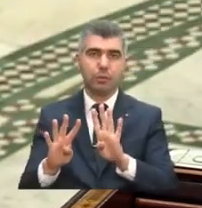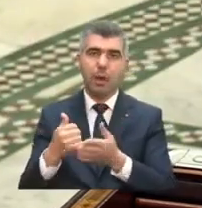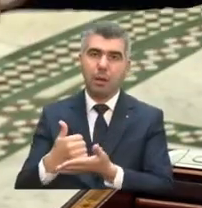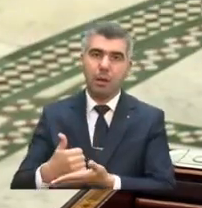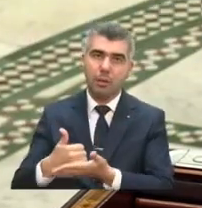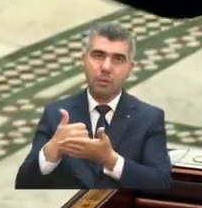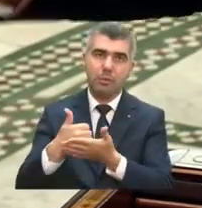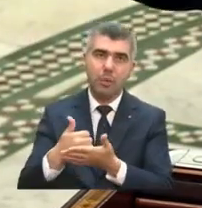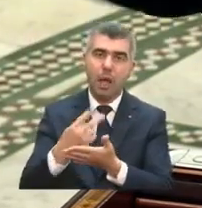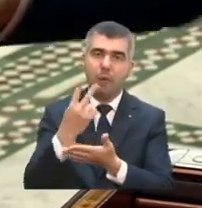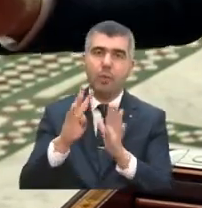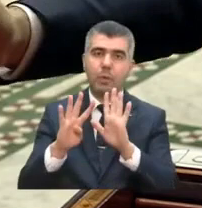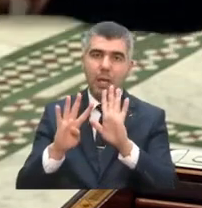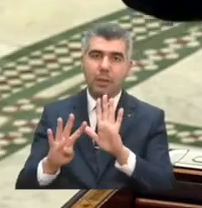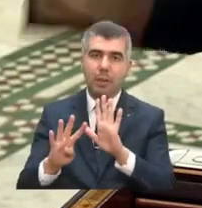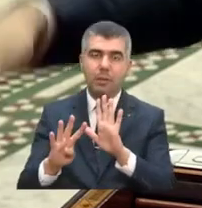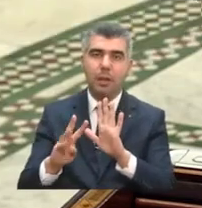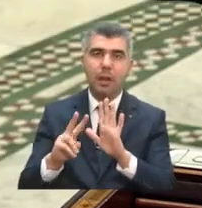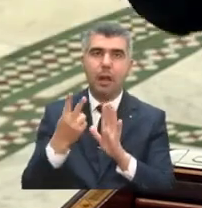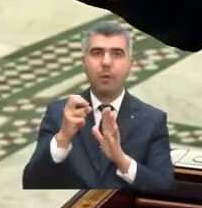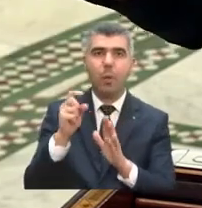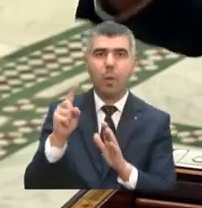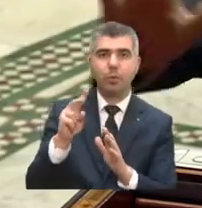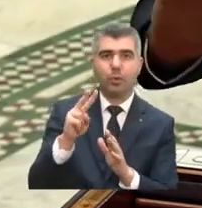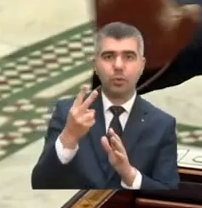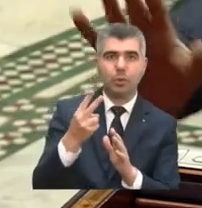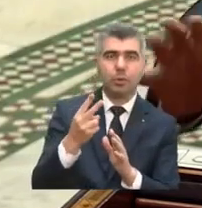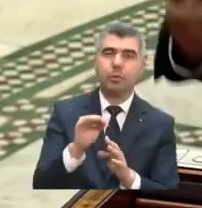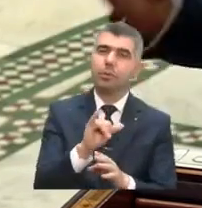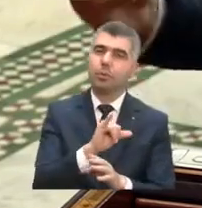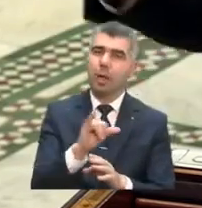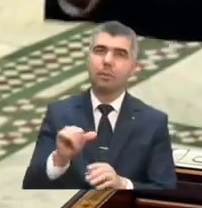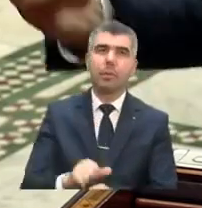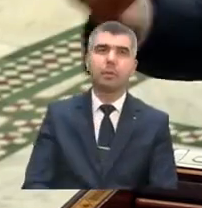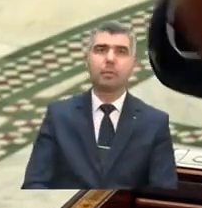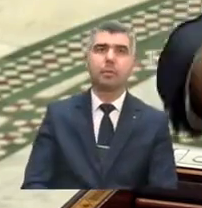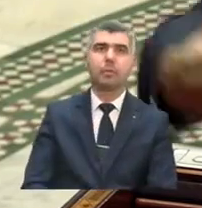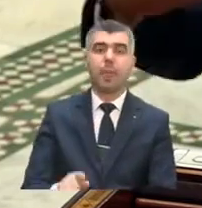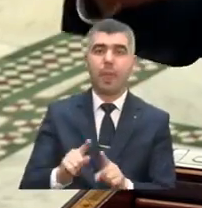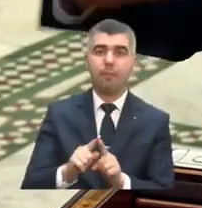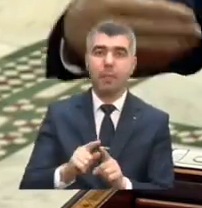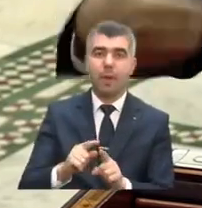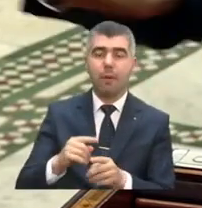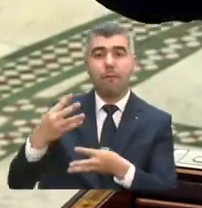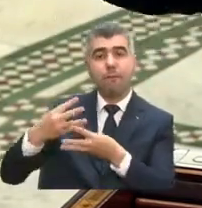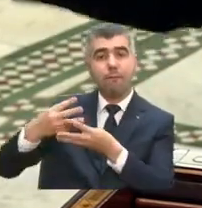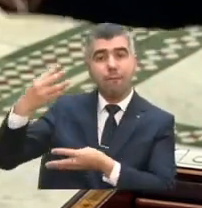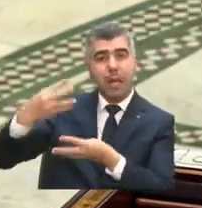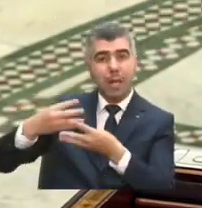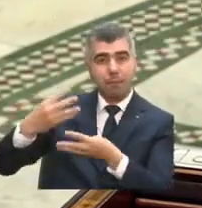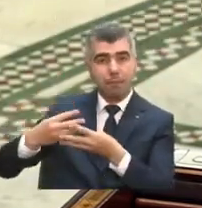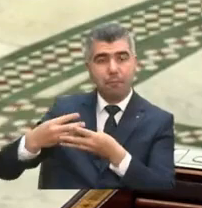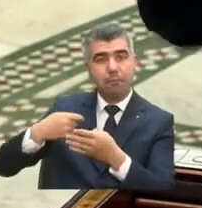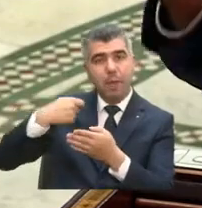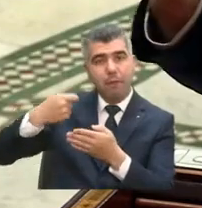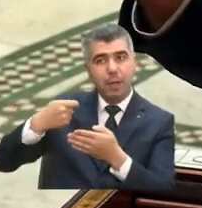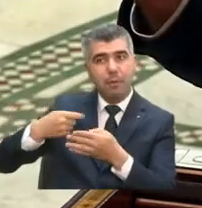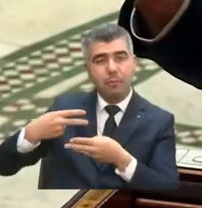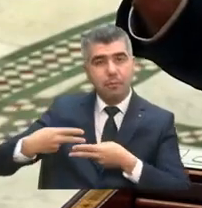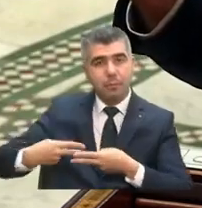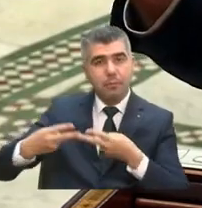2017 2018 17 18 17 18، شوف حتى 19 و20 و21 راه الحكومه ما معنياش. داكور، هذاك الفيلم اللي تكلمت عليه مول بشحال، لان خرج وساله